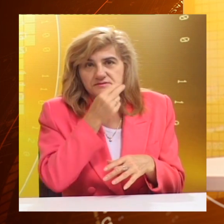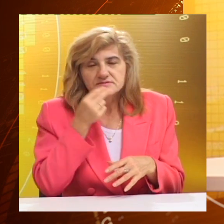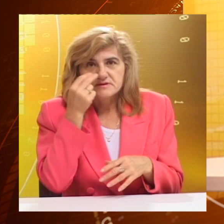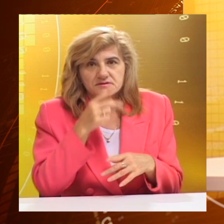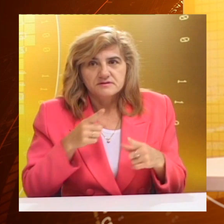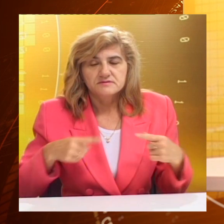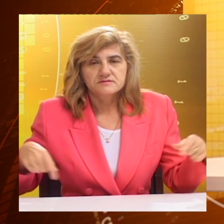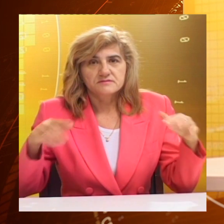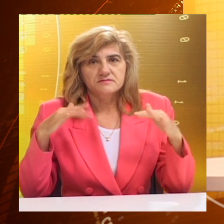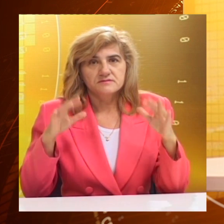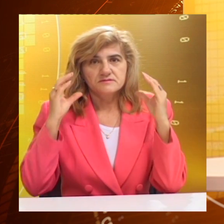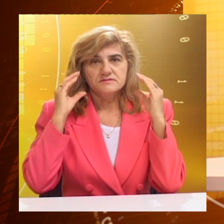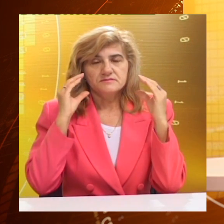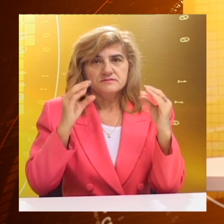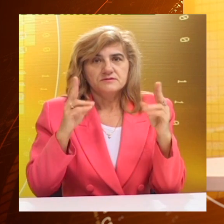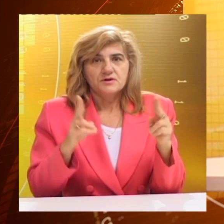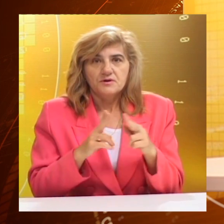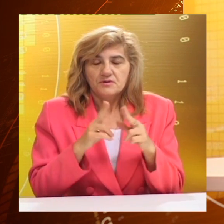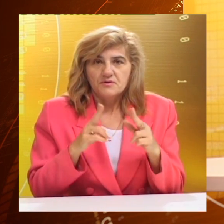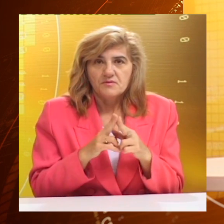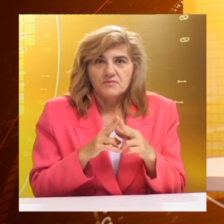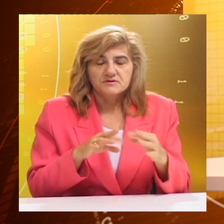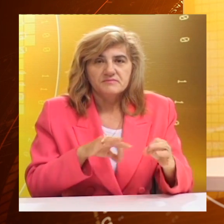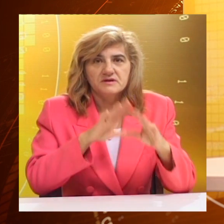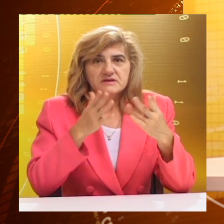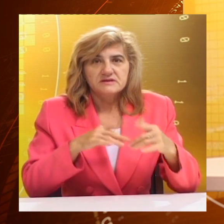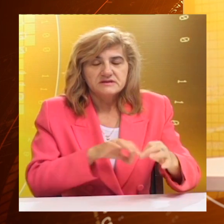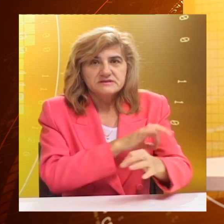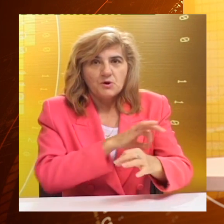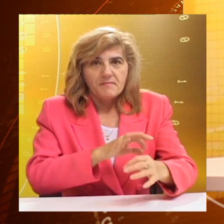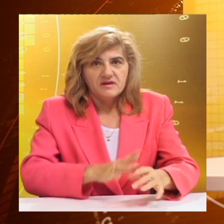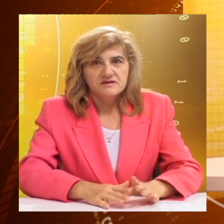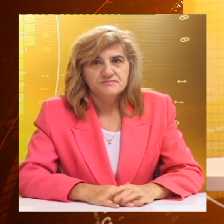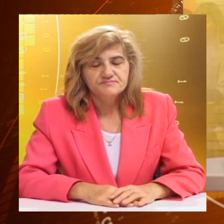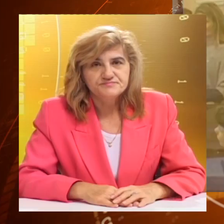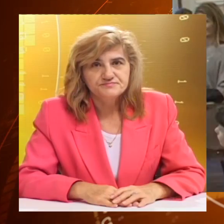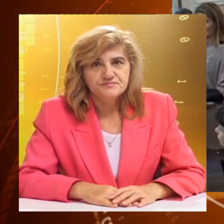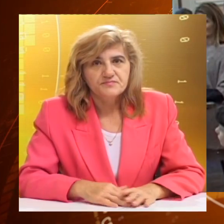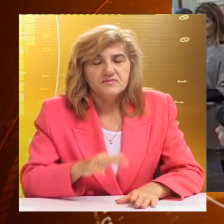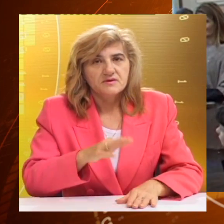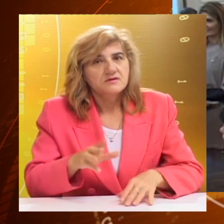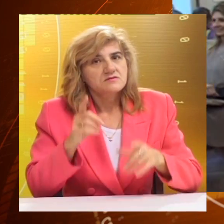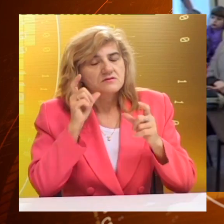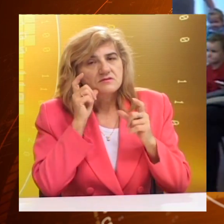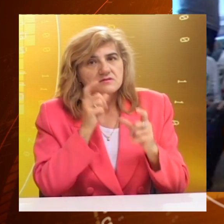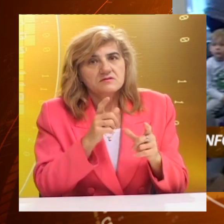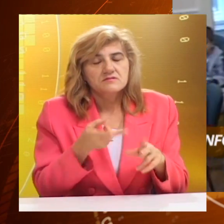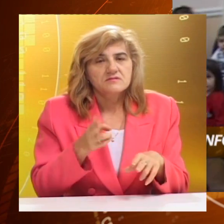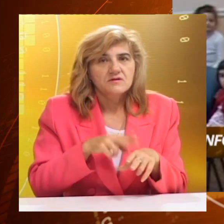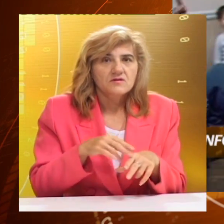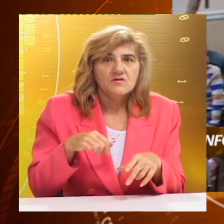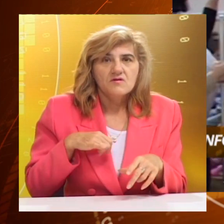i imali su priliku da prisustvuju mini koncertu i da se upoznaju s instrumentima. Deca su